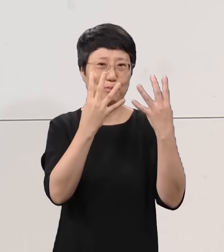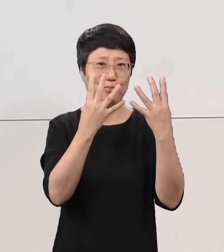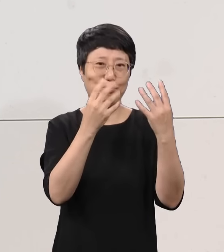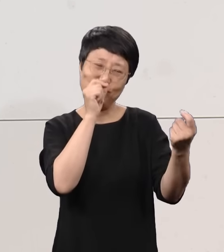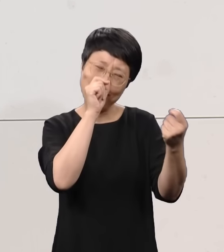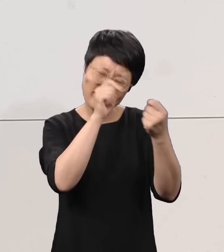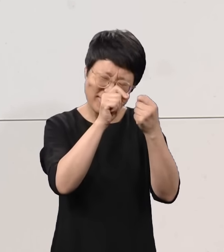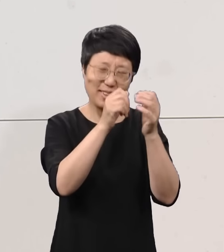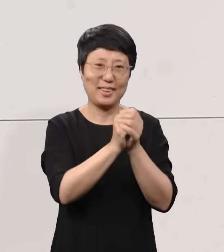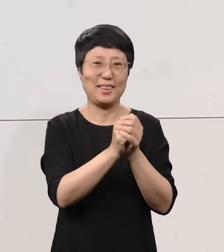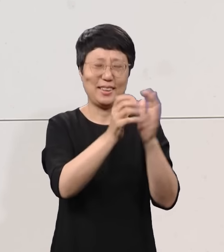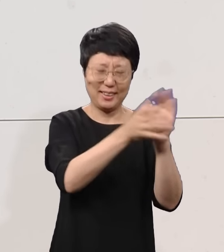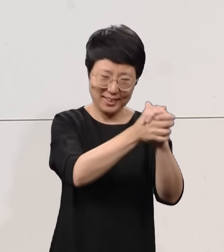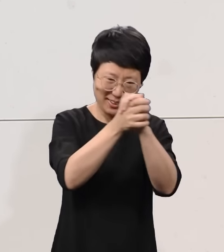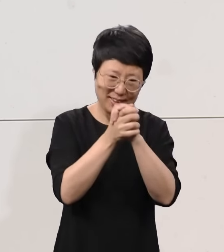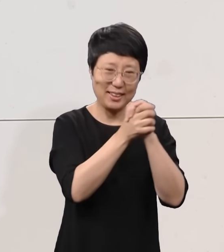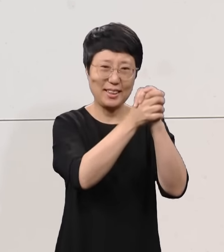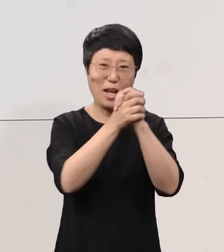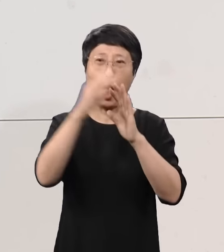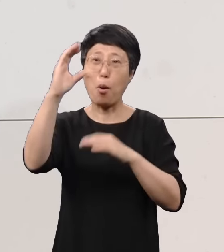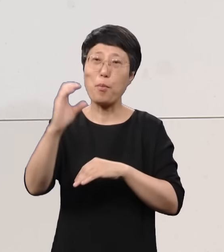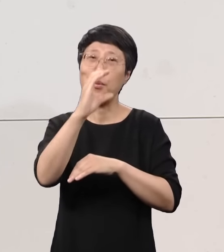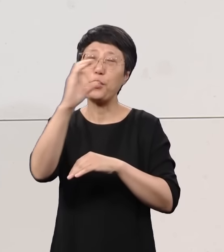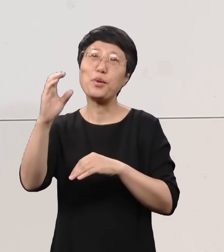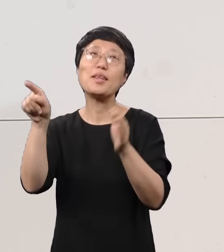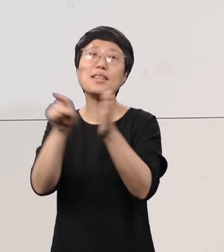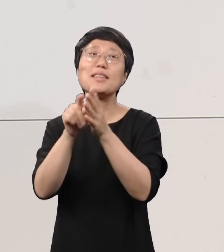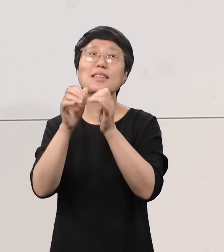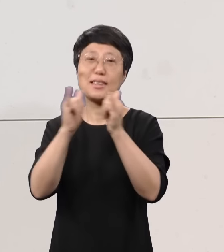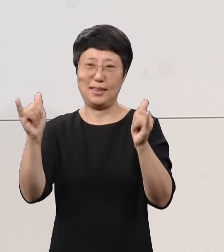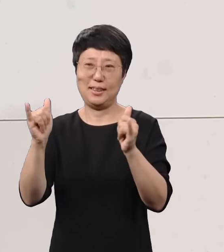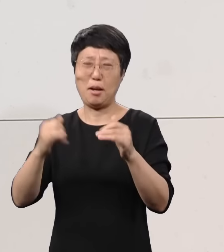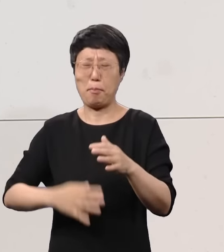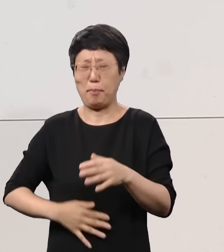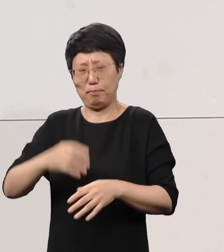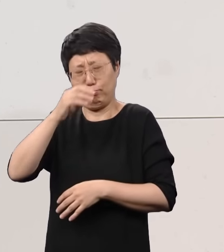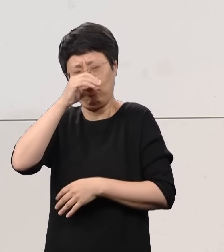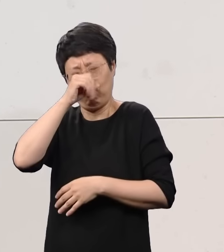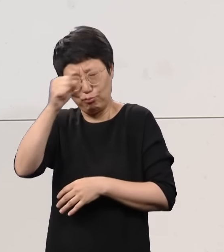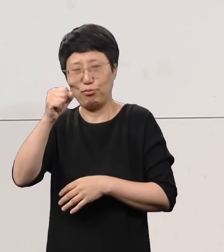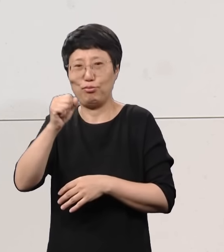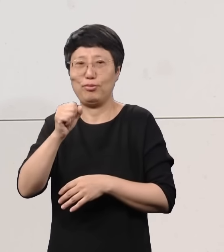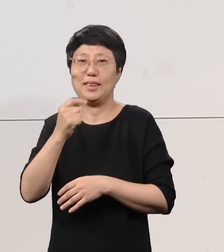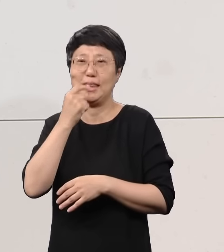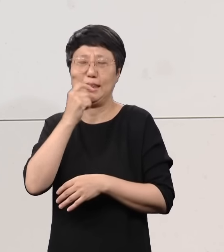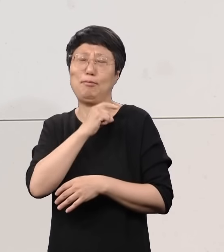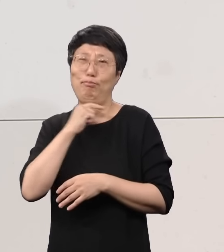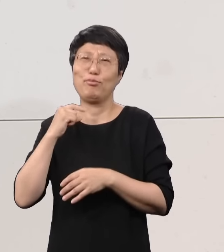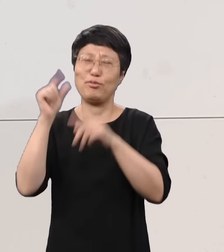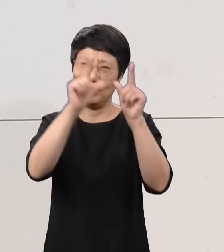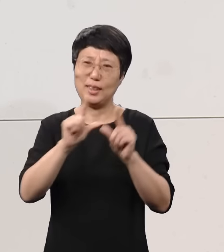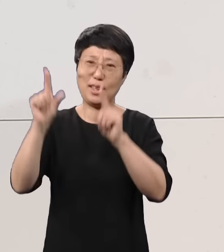있고 또 우리 본당 신자들에게도 좋은 신부로 살고 싶습니다